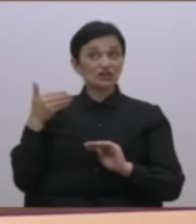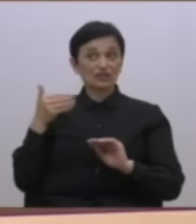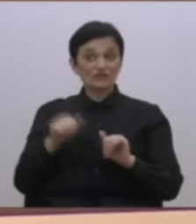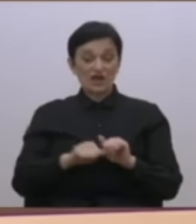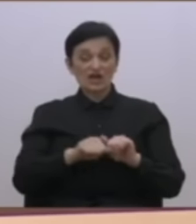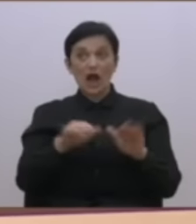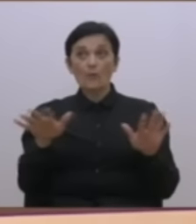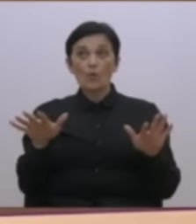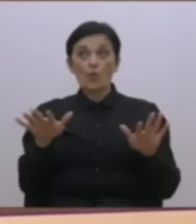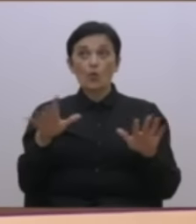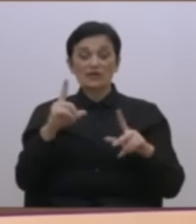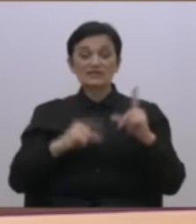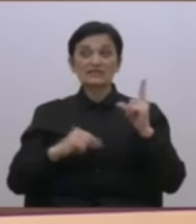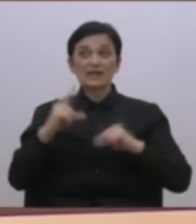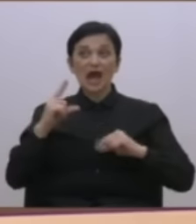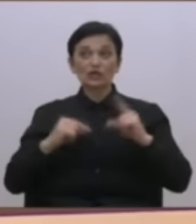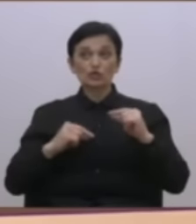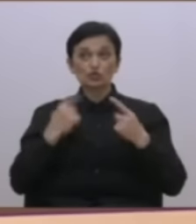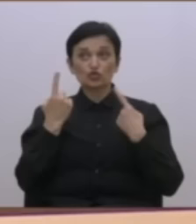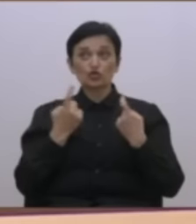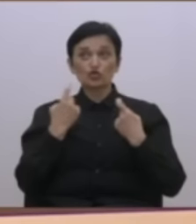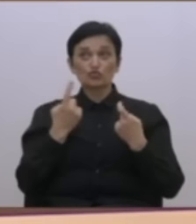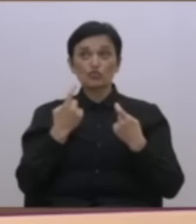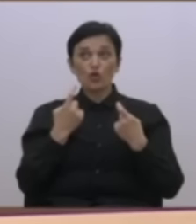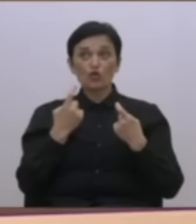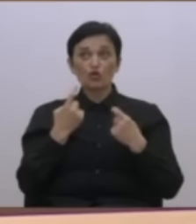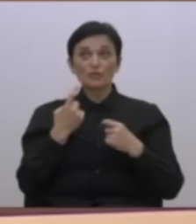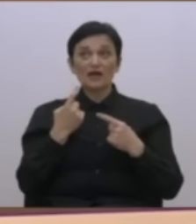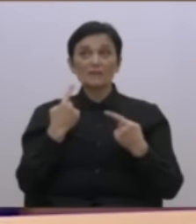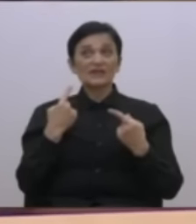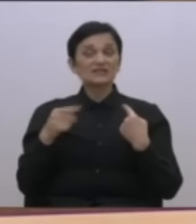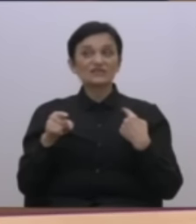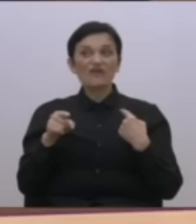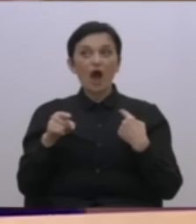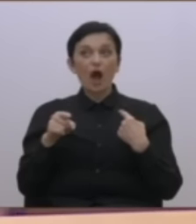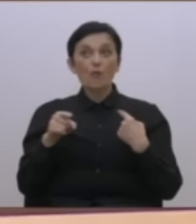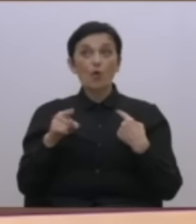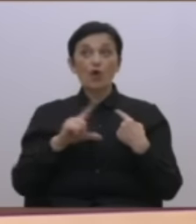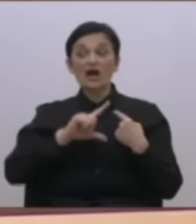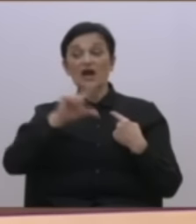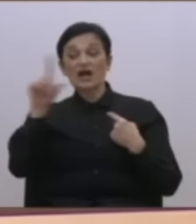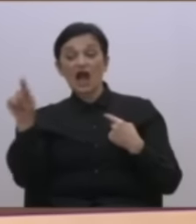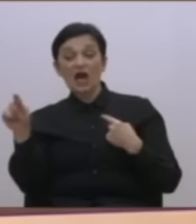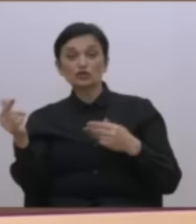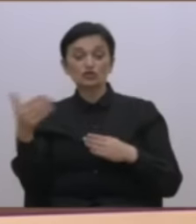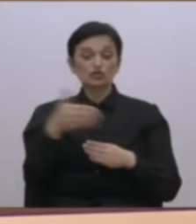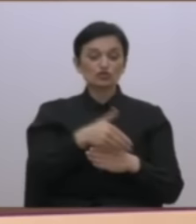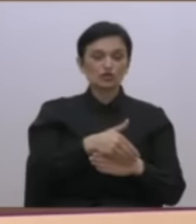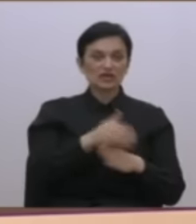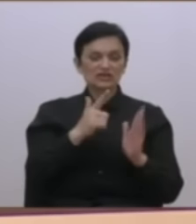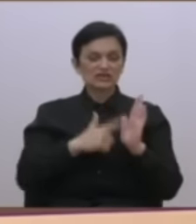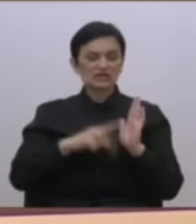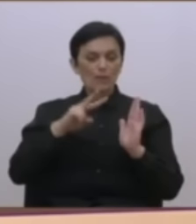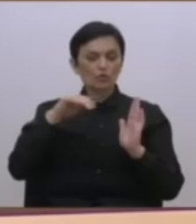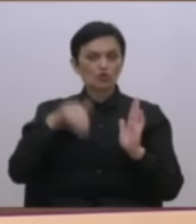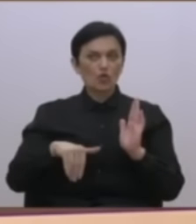გამოქვეყნებული სტატისტიკური ინფორმაციით სხვაობა გასულებსა და შემოსულებს შორის არის